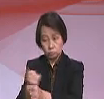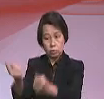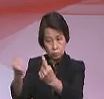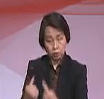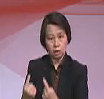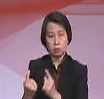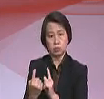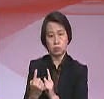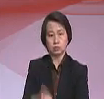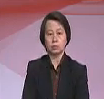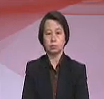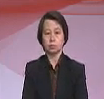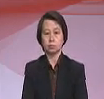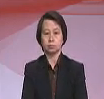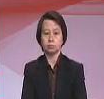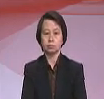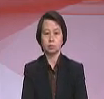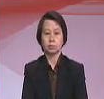fizikal.